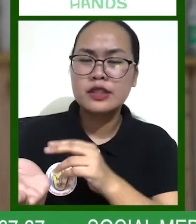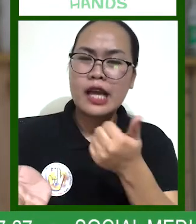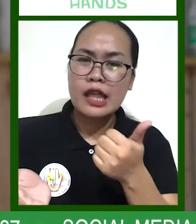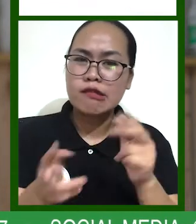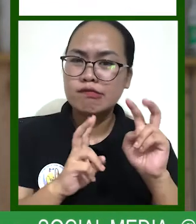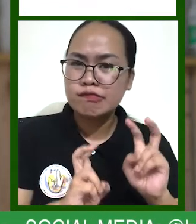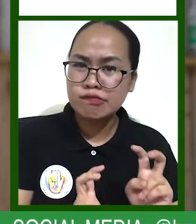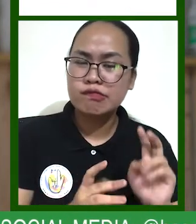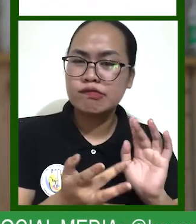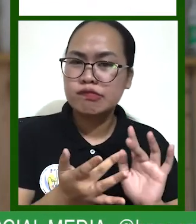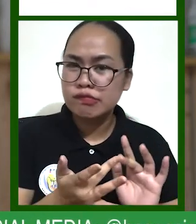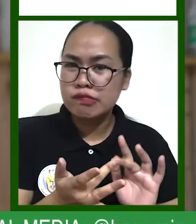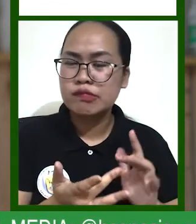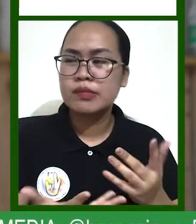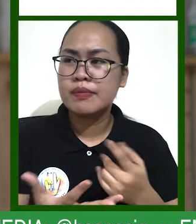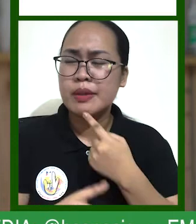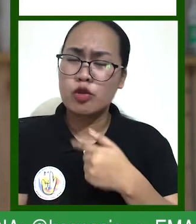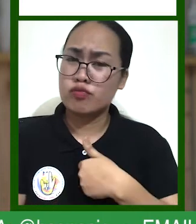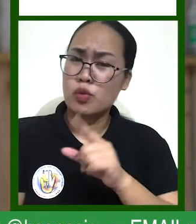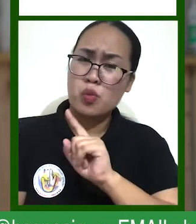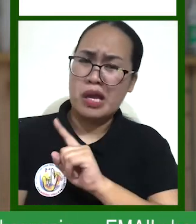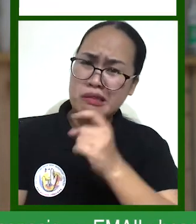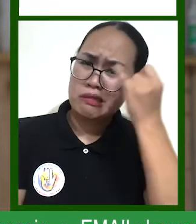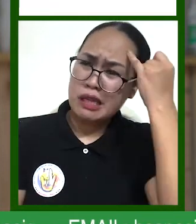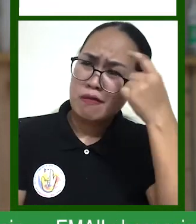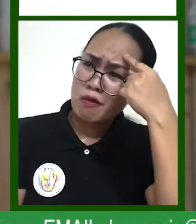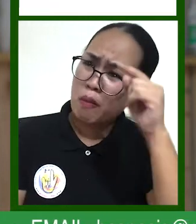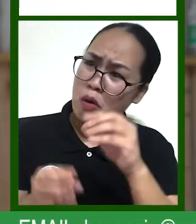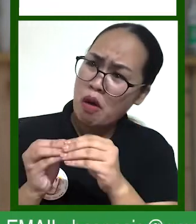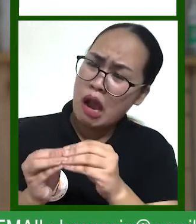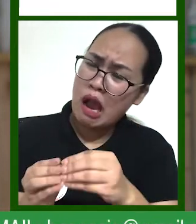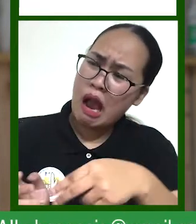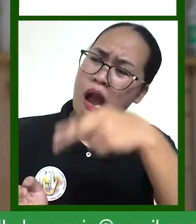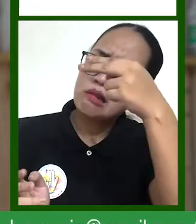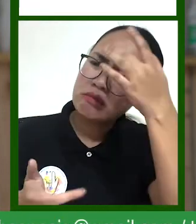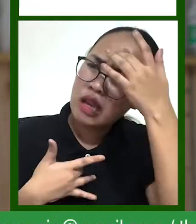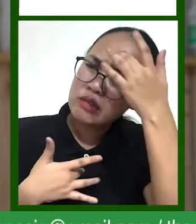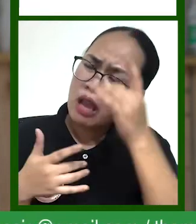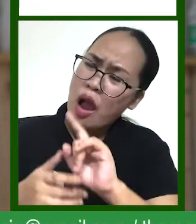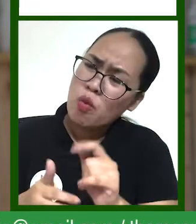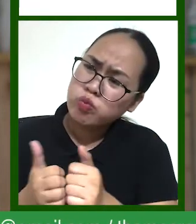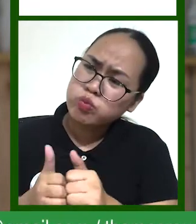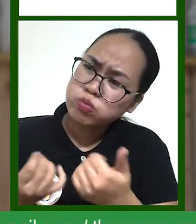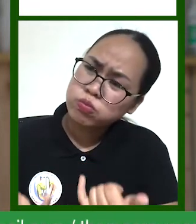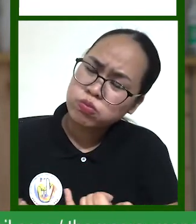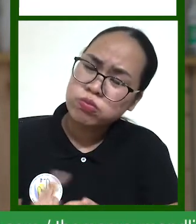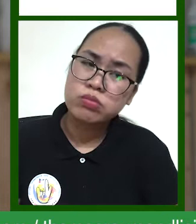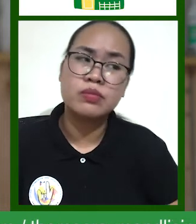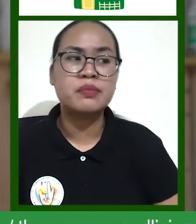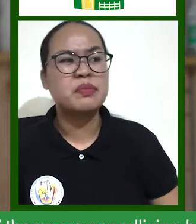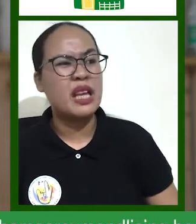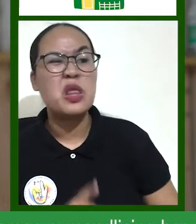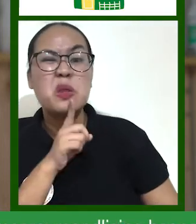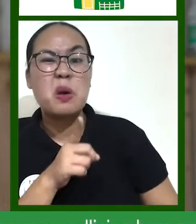ba talagang tingin ninyo na rason para tumaas ang kaso tulad dito ngayon, no? So, ang